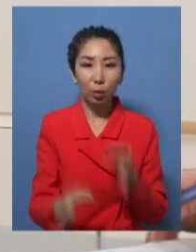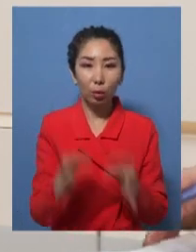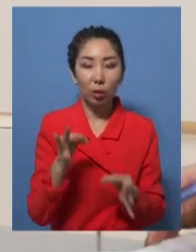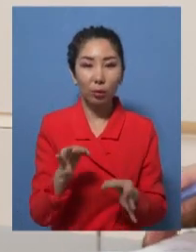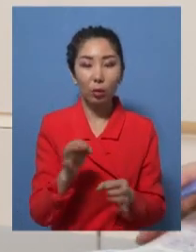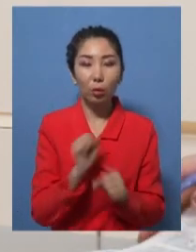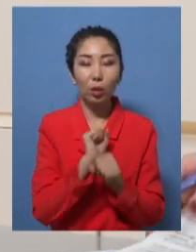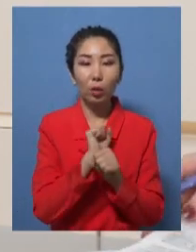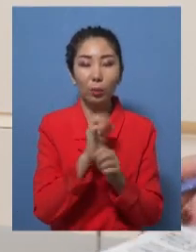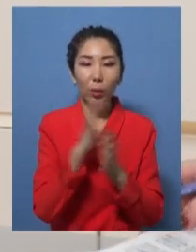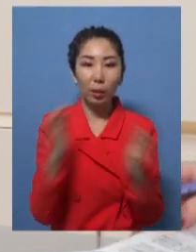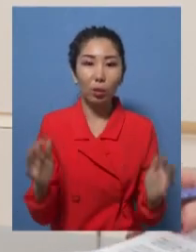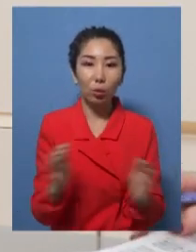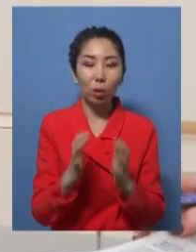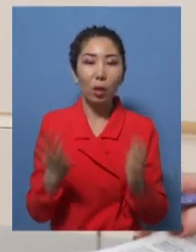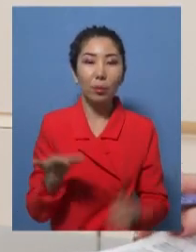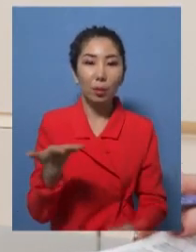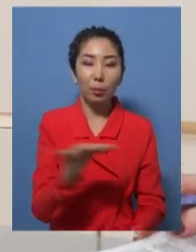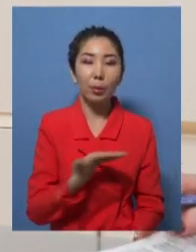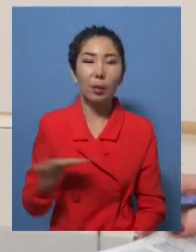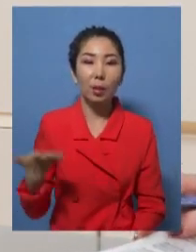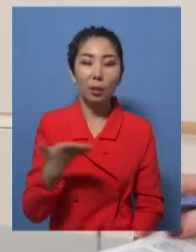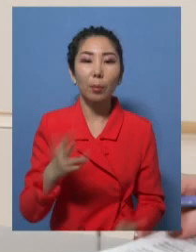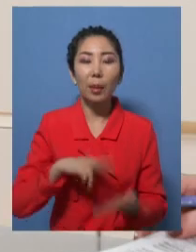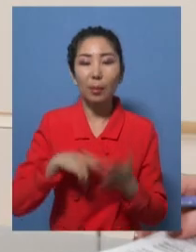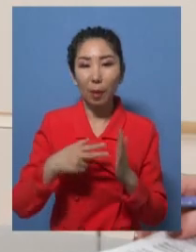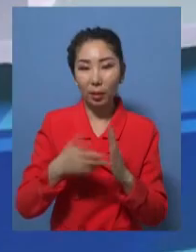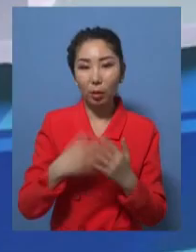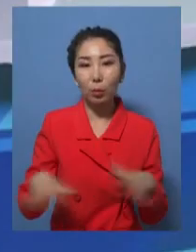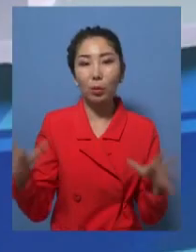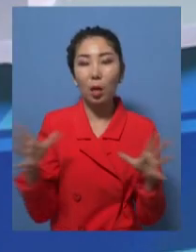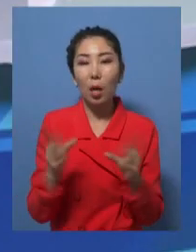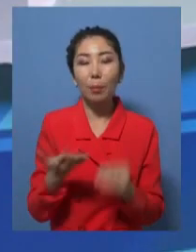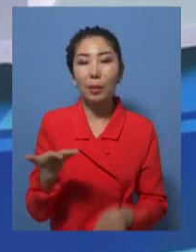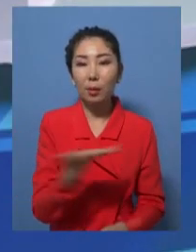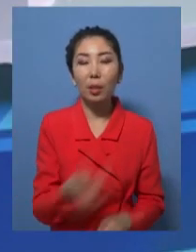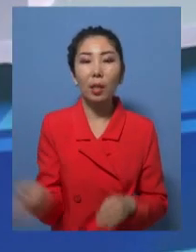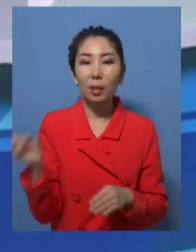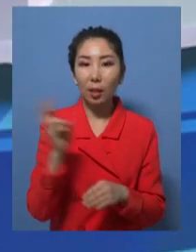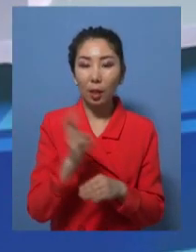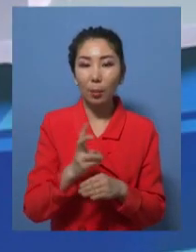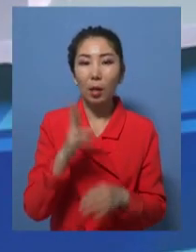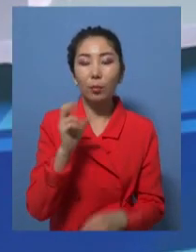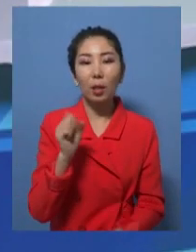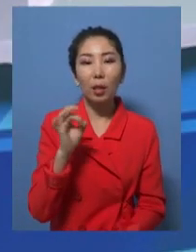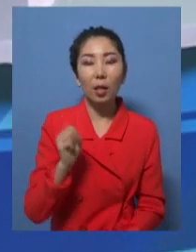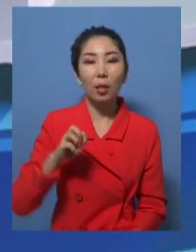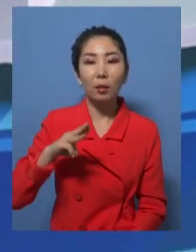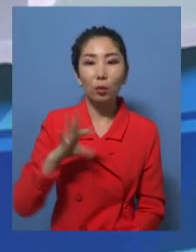құқықтарын қорғауын қамтамасыз ету біздің енді басты мақсатымыз болып қалады. Жақсы, рахмет Алмас Төрегелдіұлы, біздің студиямызға келіп осы Қаратөбе